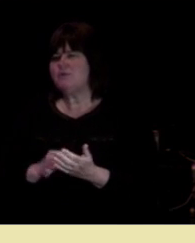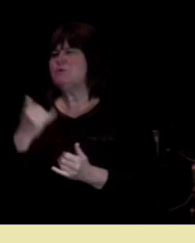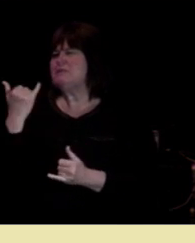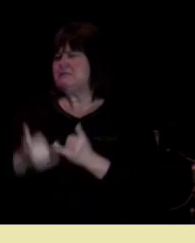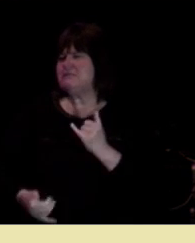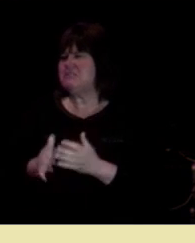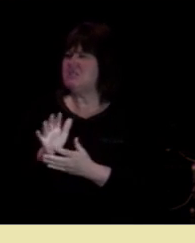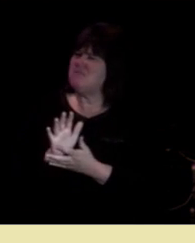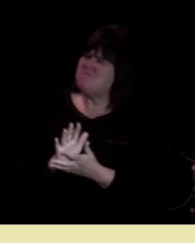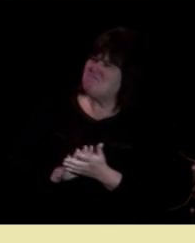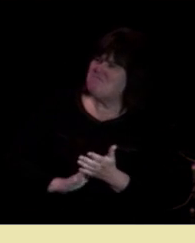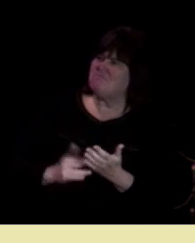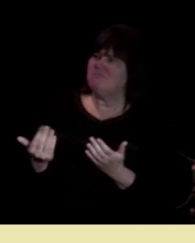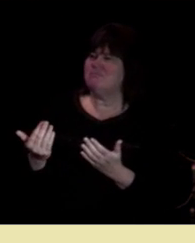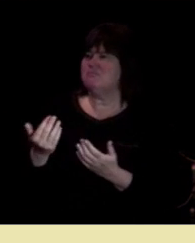nå